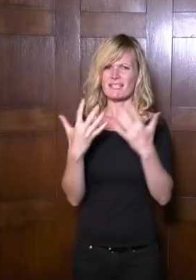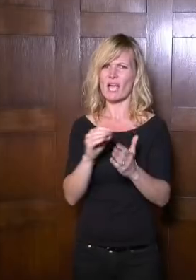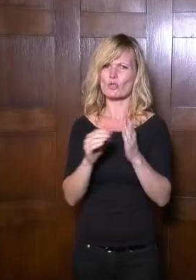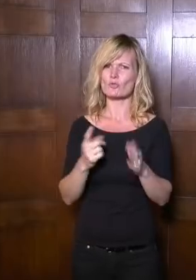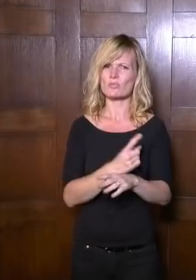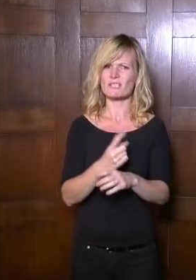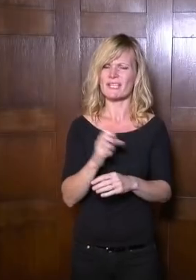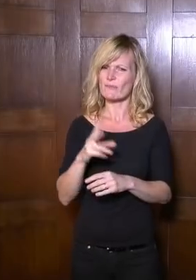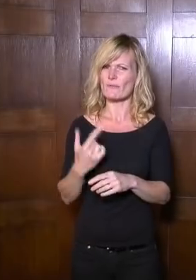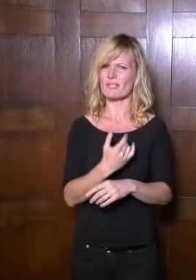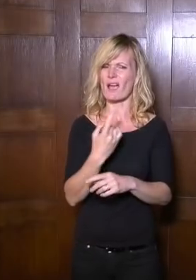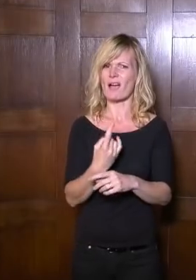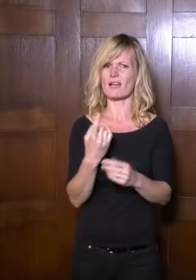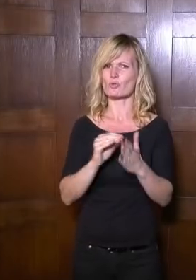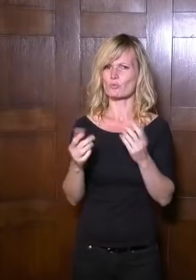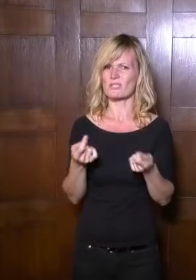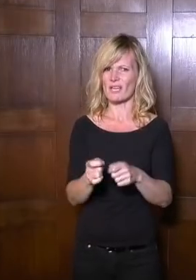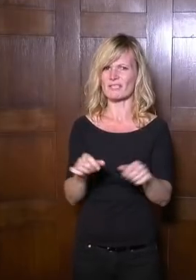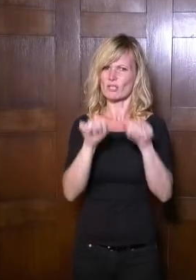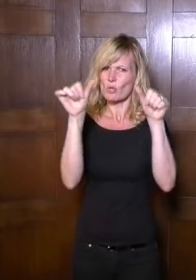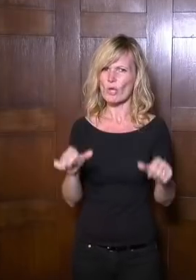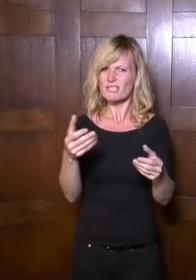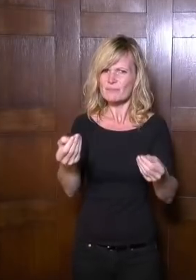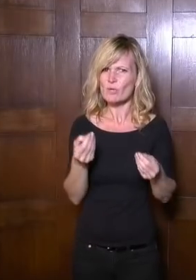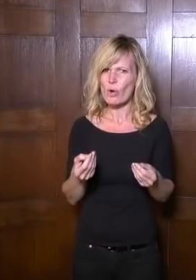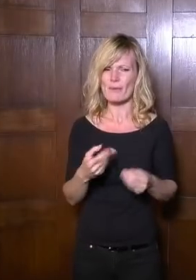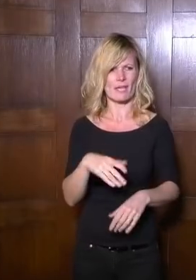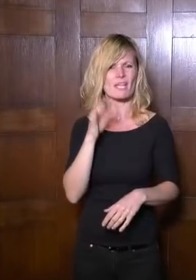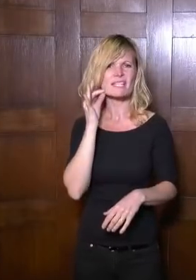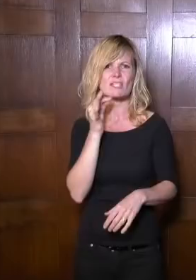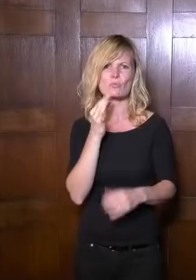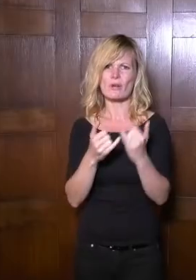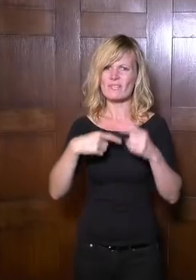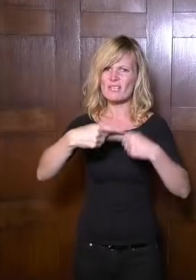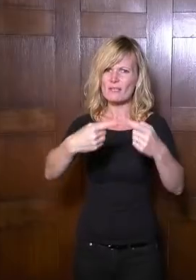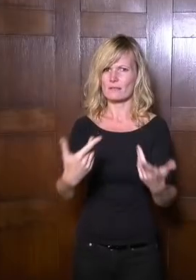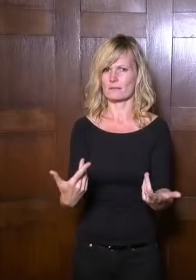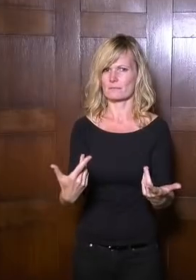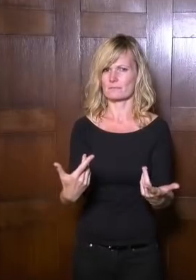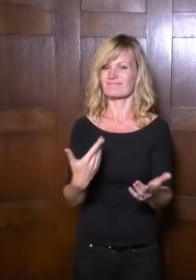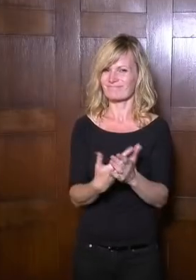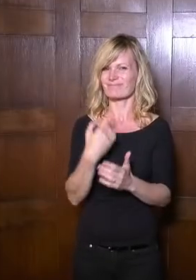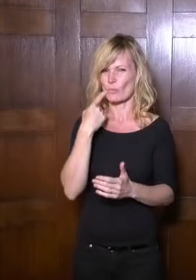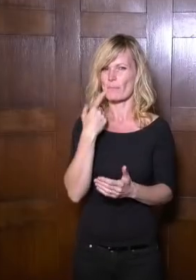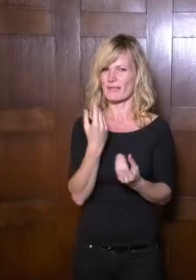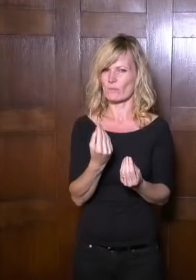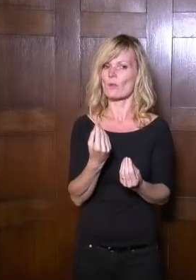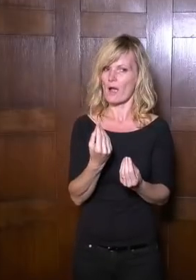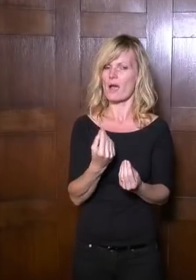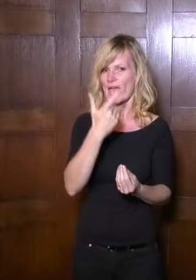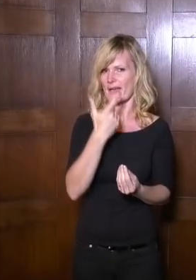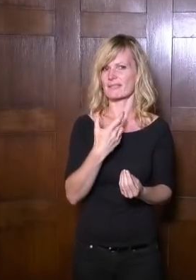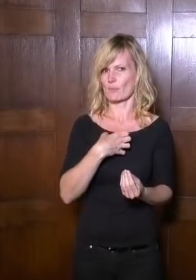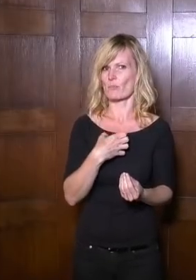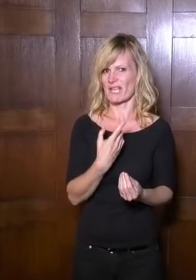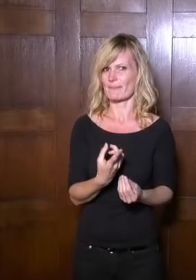Schulzeit? Kriege ich überhaupt ein Zeugnis? Wie geht das überhaupt mit Noten weiter? Und ab dem Moment hat man sehr schnell gemerkt, dass das ein sehr ernsthaftes Problem ist